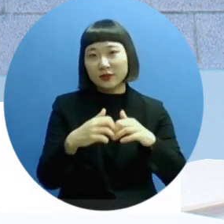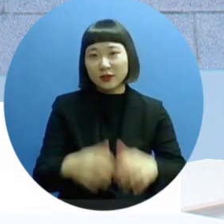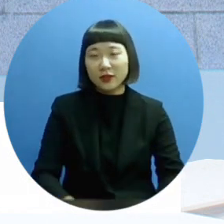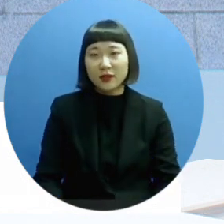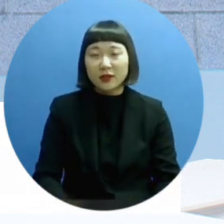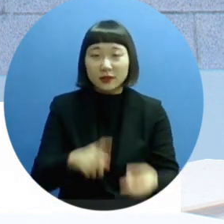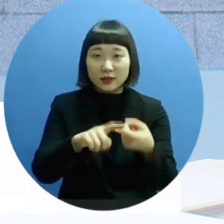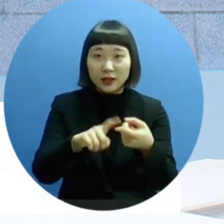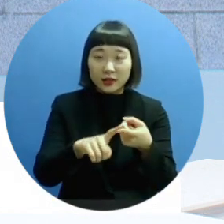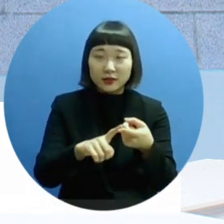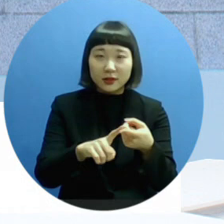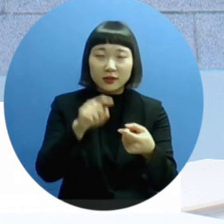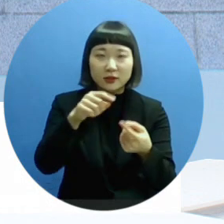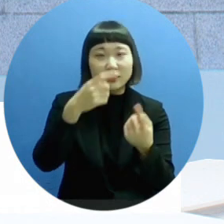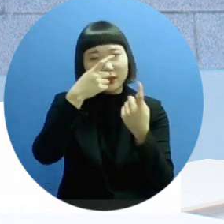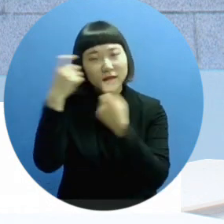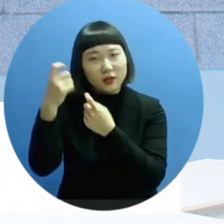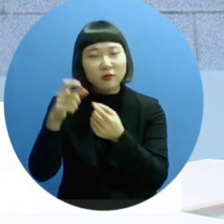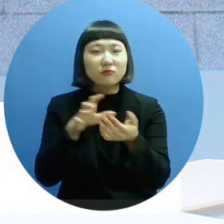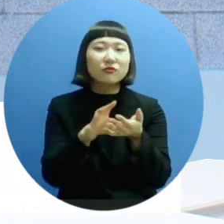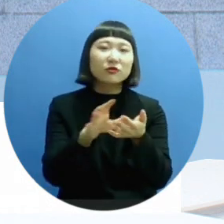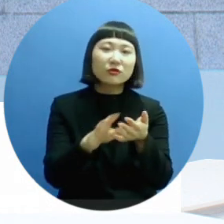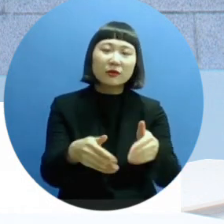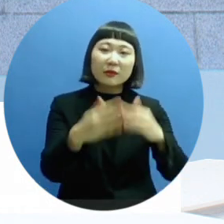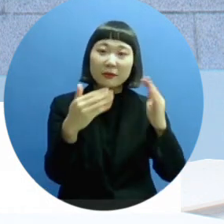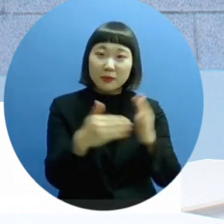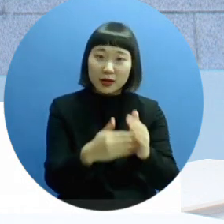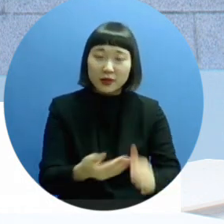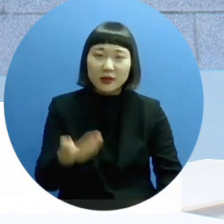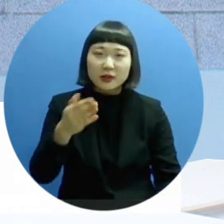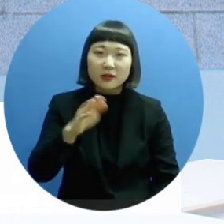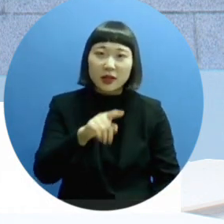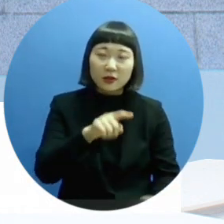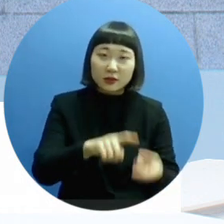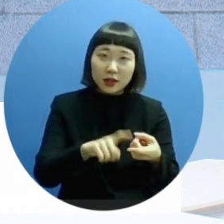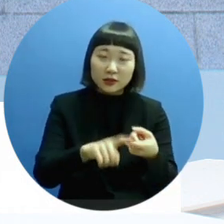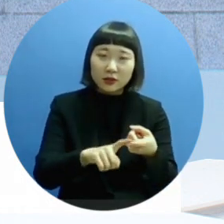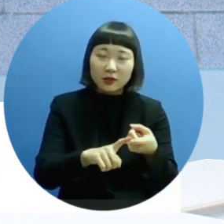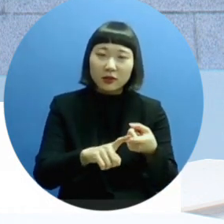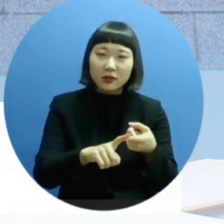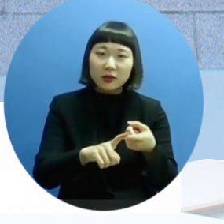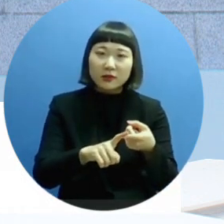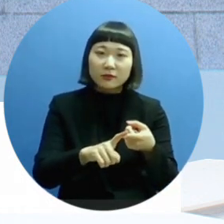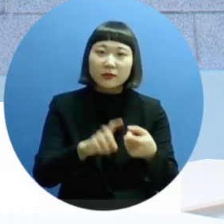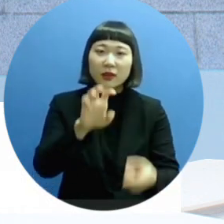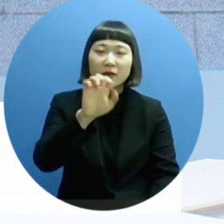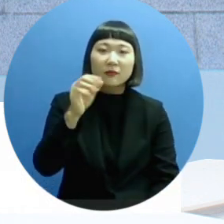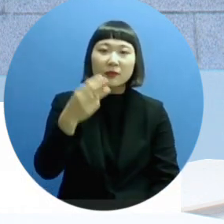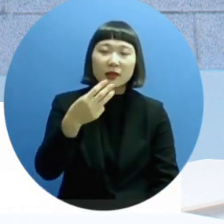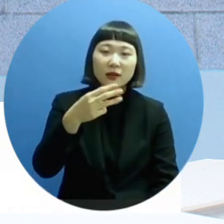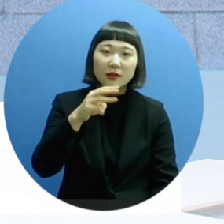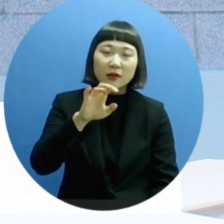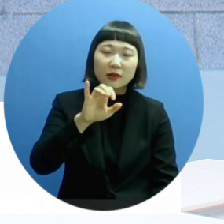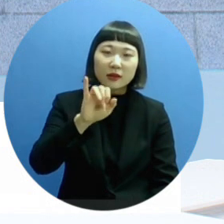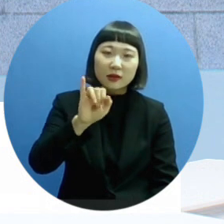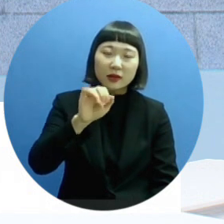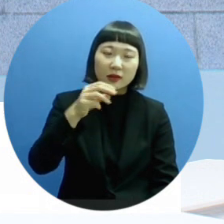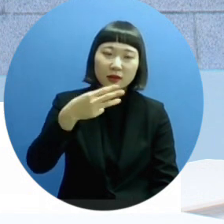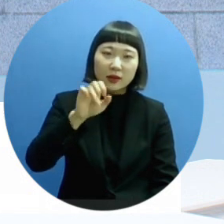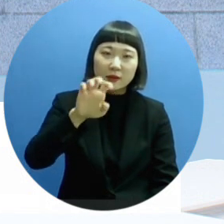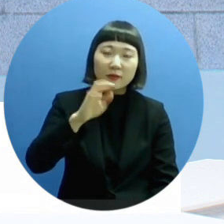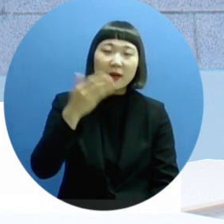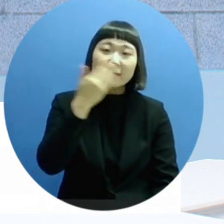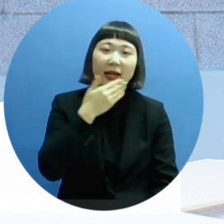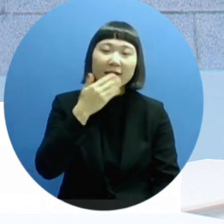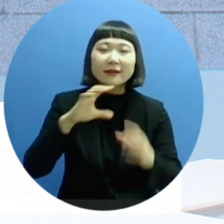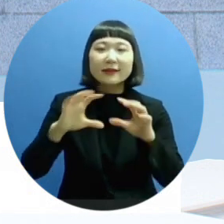설치돼 있는데요. 그런데 이 조형물이 정작 인천 상륙작전이 아니라 필리핀 상륙작전이라는 지적이 제기되면서 논란이